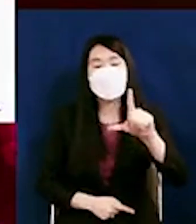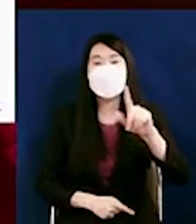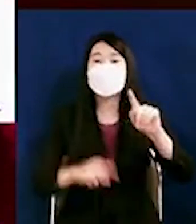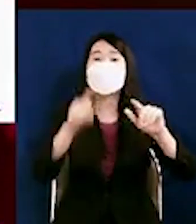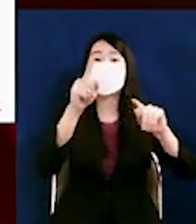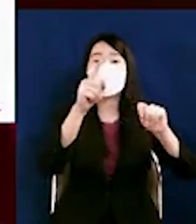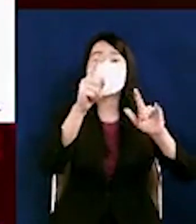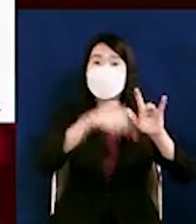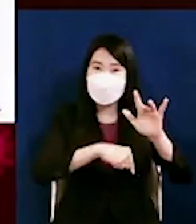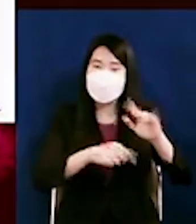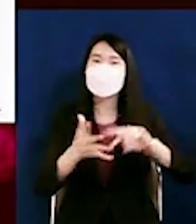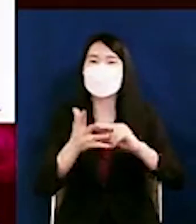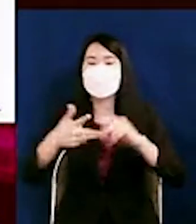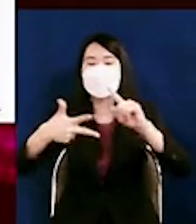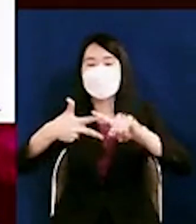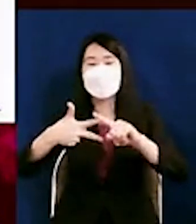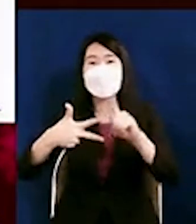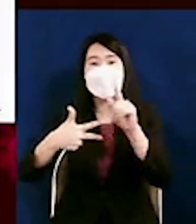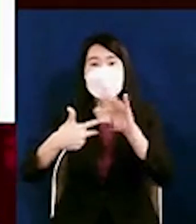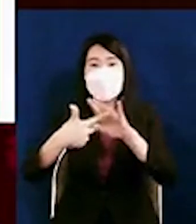แล้วก็พบเบต้าอีก9ราย